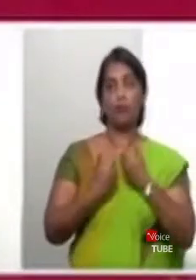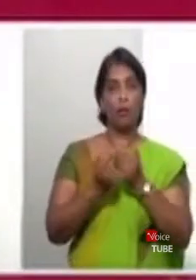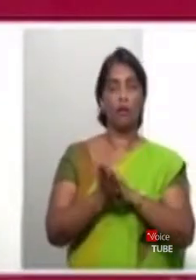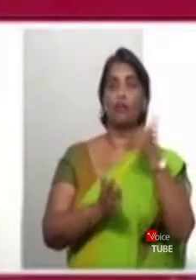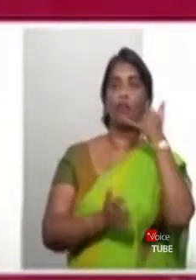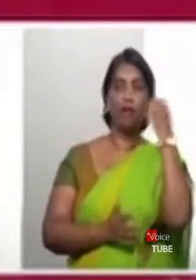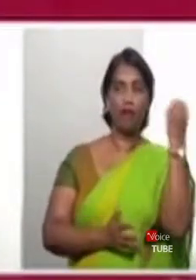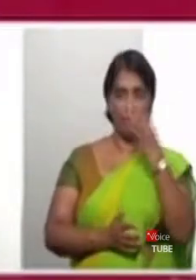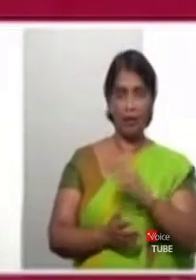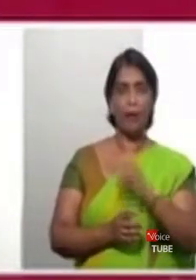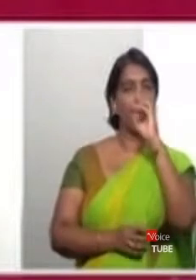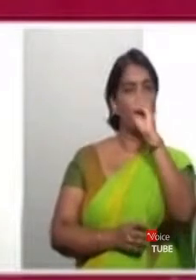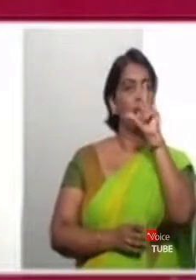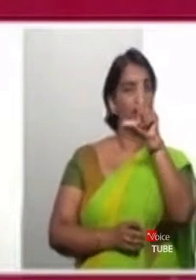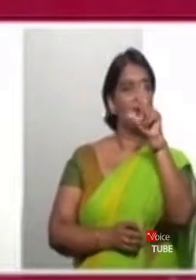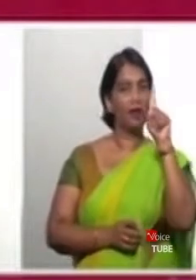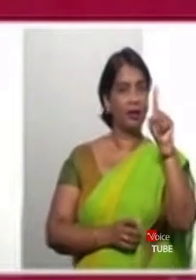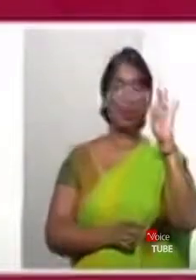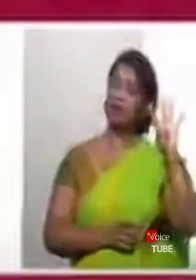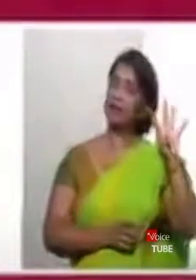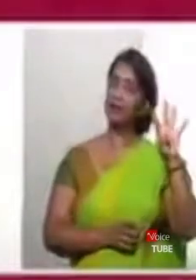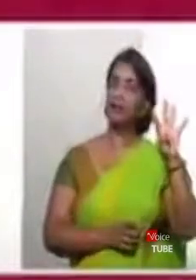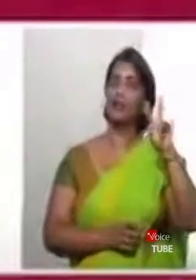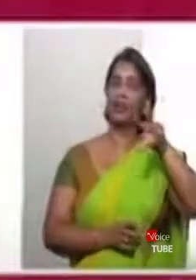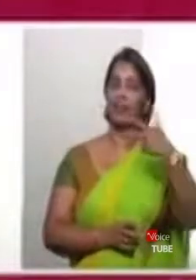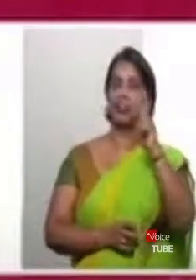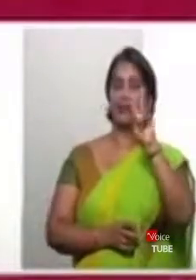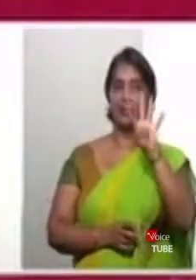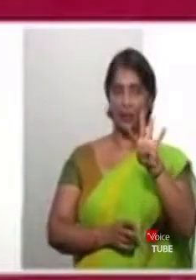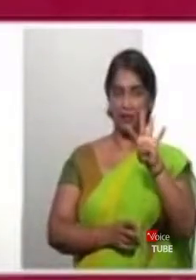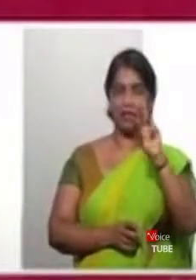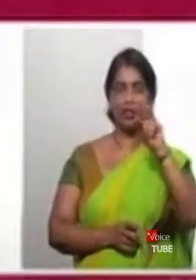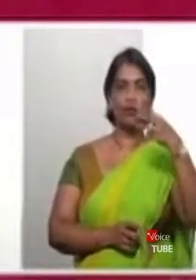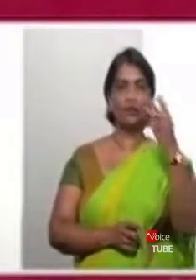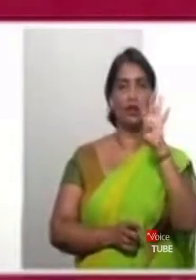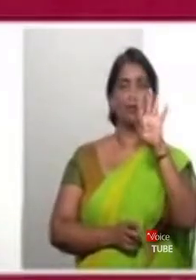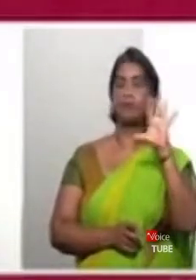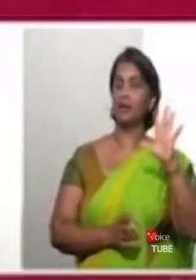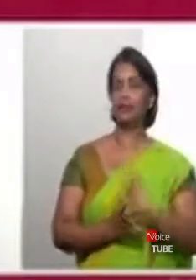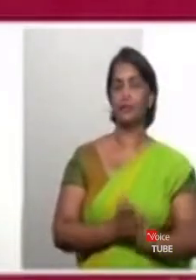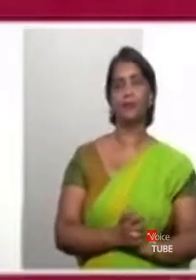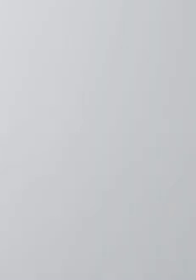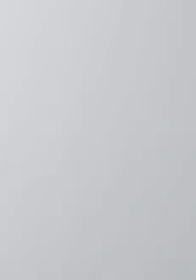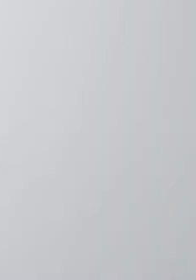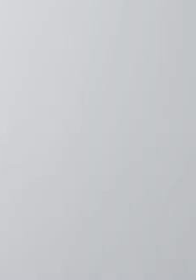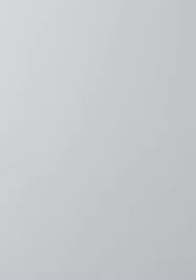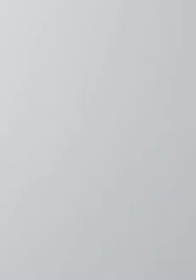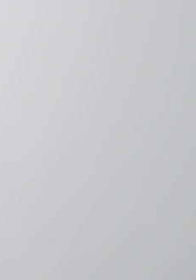පුළුවන්. මගේ දුරකථන අංකය 0714 824 345.